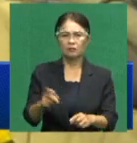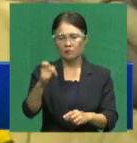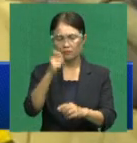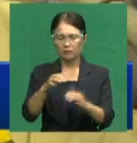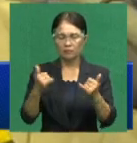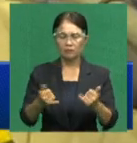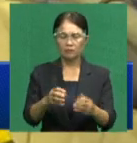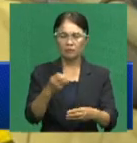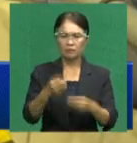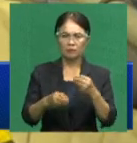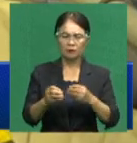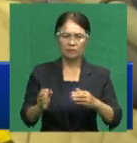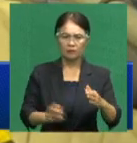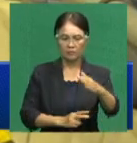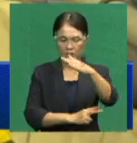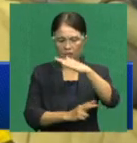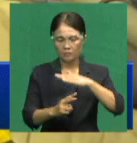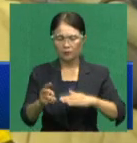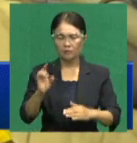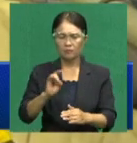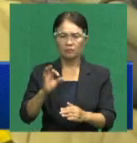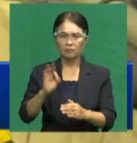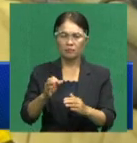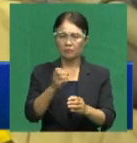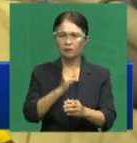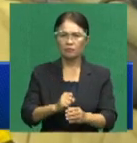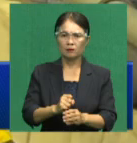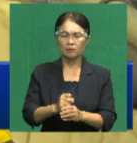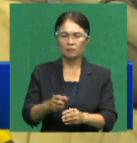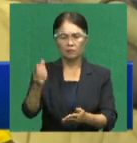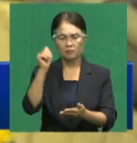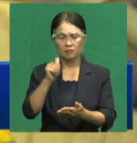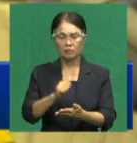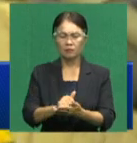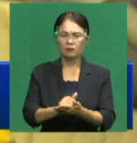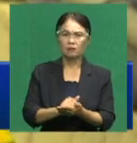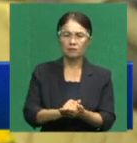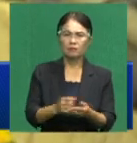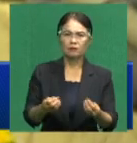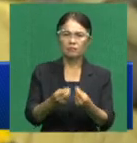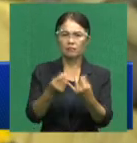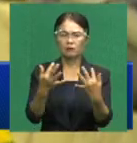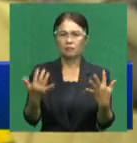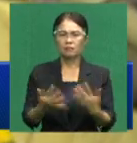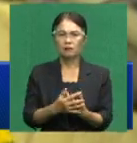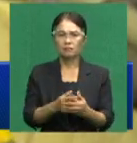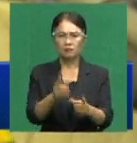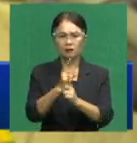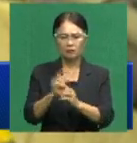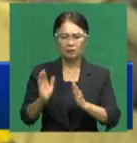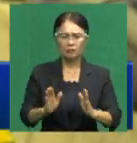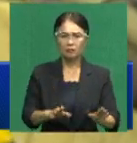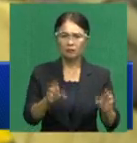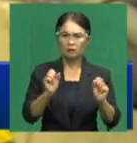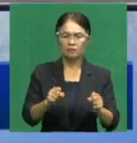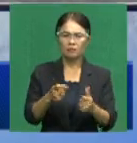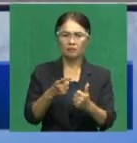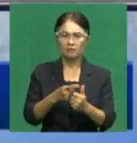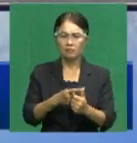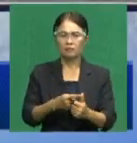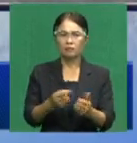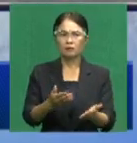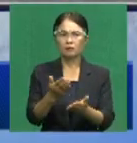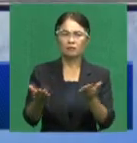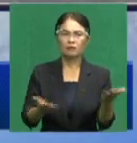មកដល់ពេលនេះការជួសជុលស្ពានមនីវងចាស់នេះយើងឃើញថាការសម្រេចហ្នឹងគឺបានច្រើនផ្នែកហើយតាមផែនការហ្នឹងអាចនឹងមុនឬមួយ